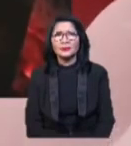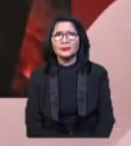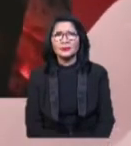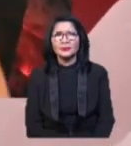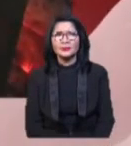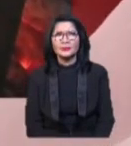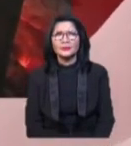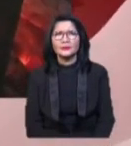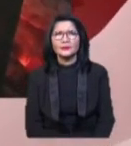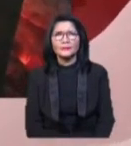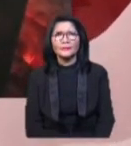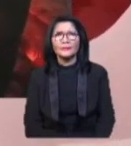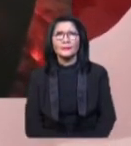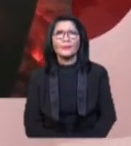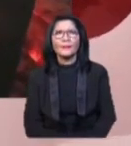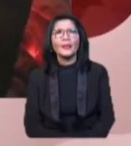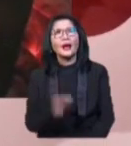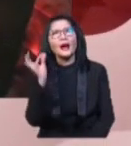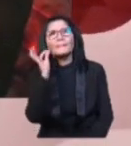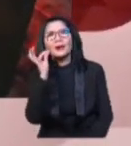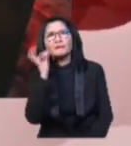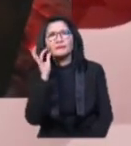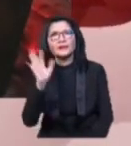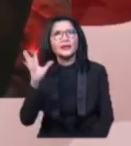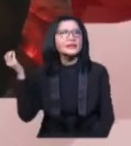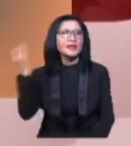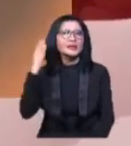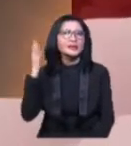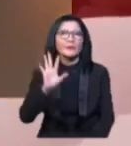dengan BPUM ini.